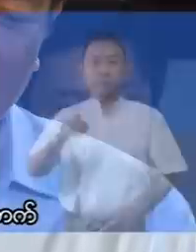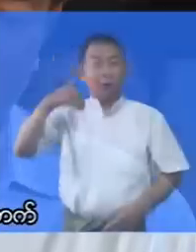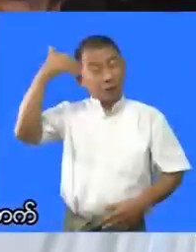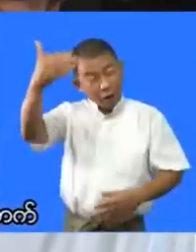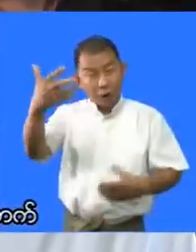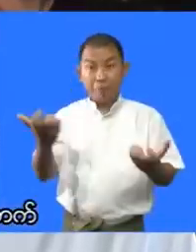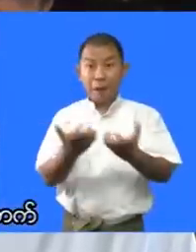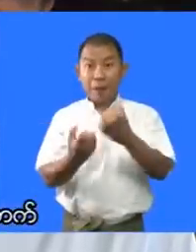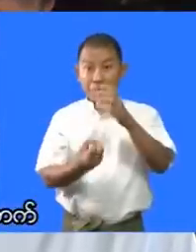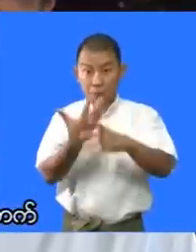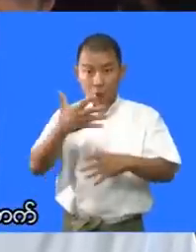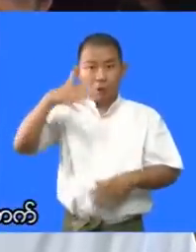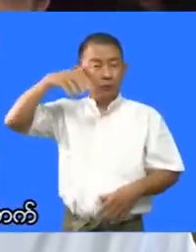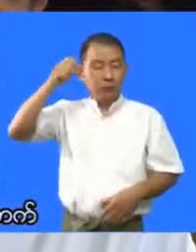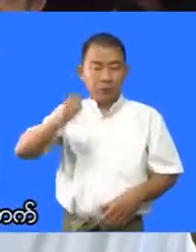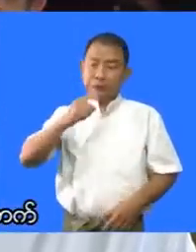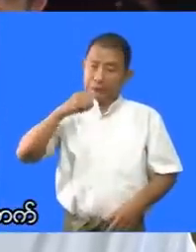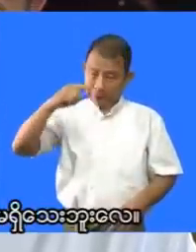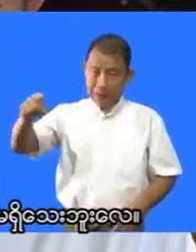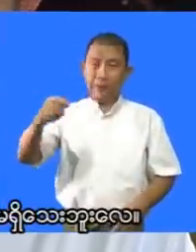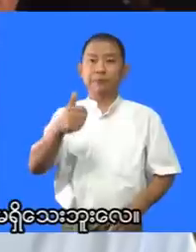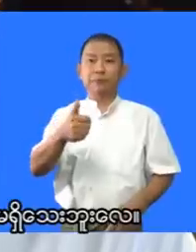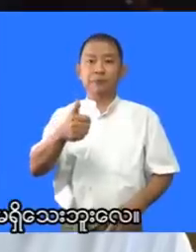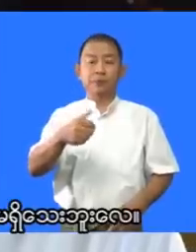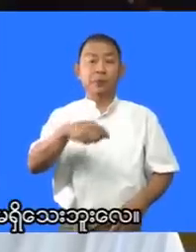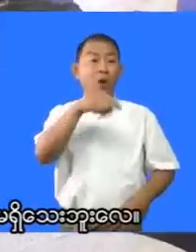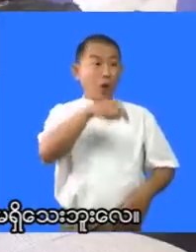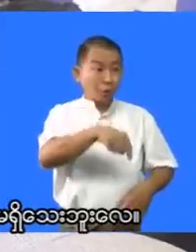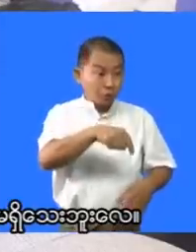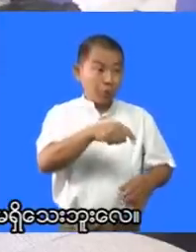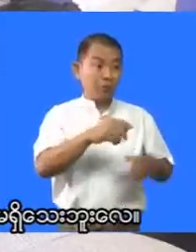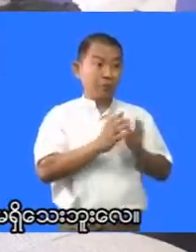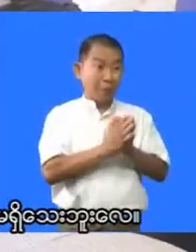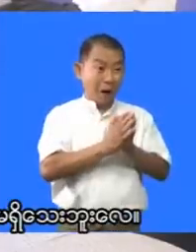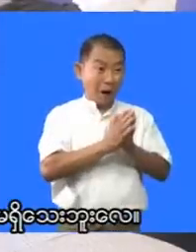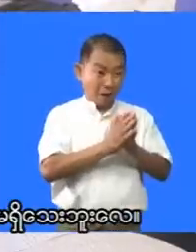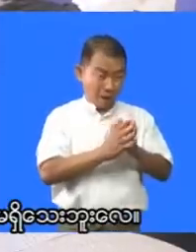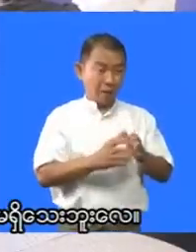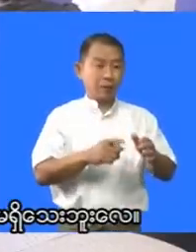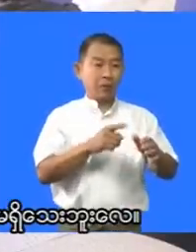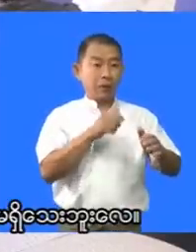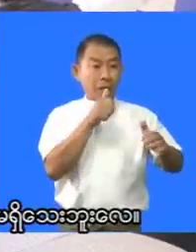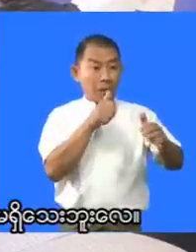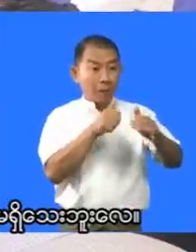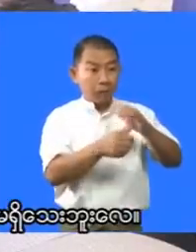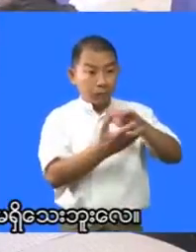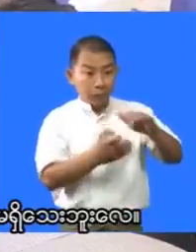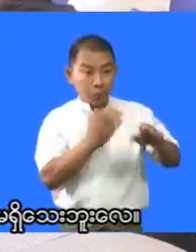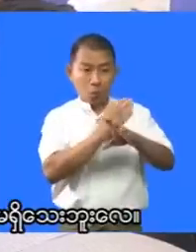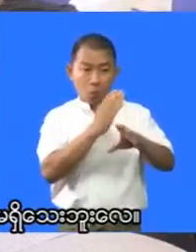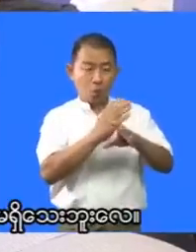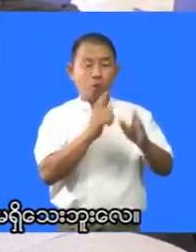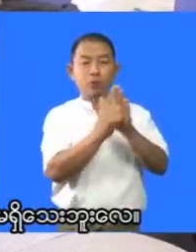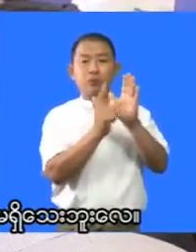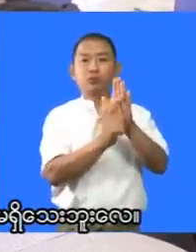လာရင်နိုင်ငံတကာမှာလုတ်တဲ့ညီပဲတယောက်တယောက်တရားစွဲကြမှာပေါ့ စွဲကြတာပေါ့ တရားစွဲကြကျွန်တော်တို့ကလည်းစီမံခုတွေရှိရင်တော့ မိုဘိုင်းကွင်းဆိုတာရှိ